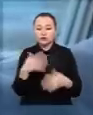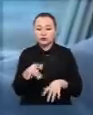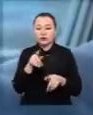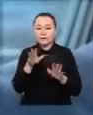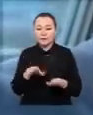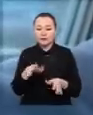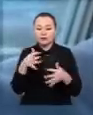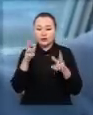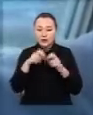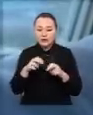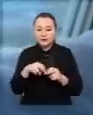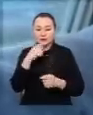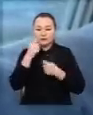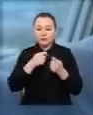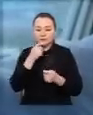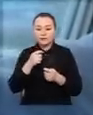Они уже осматривают